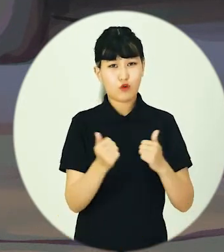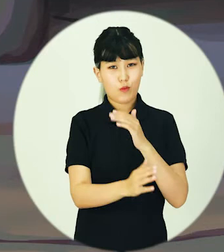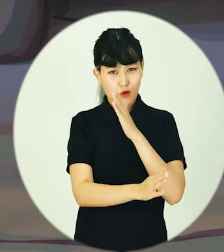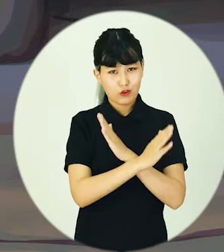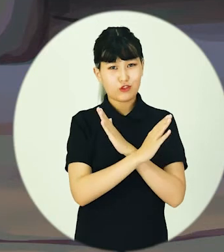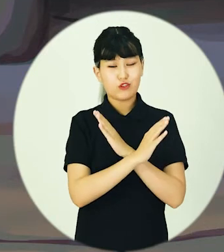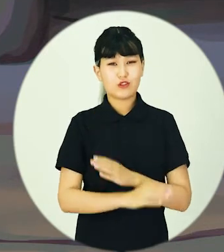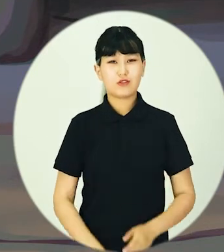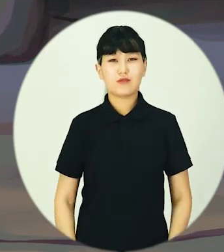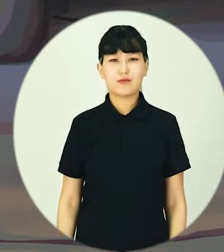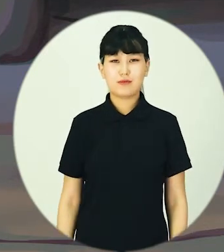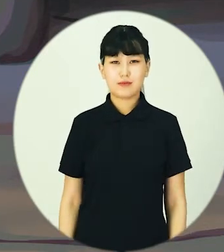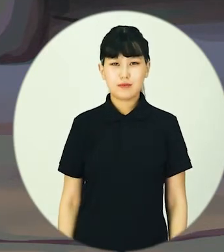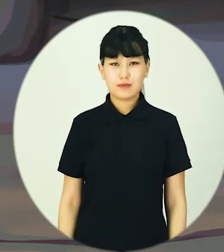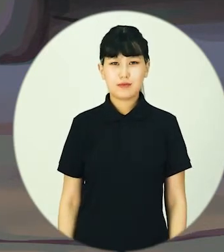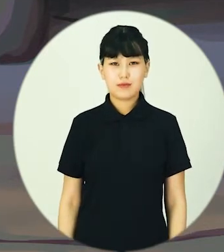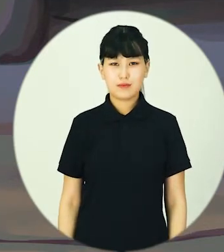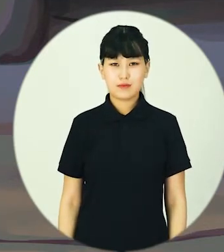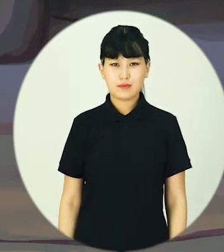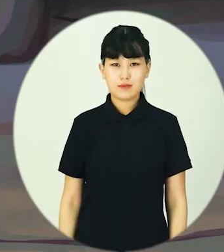За, болчлаа.